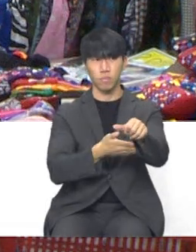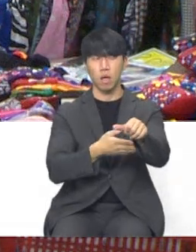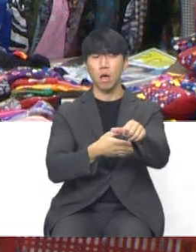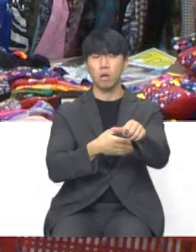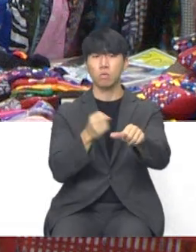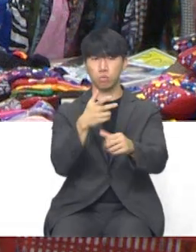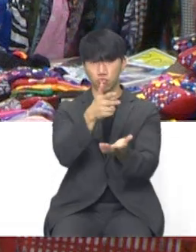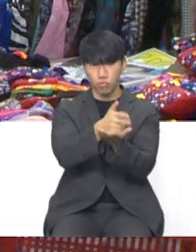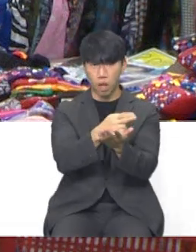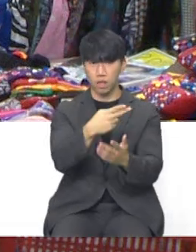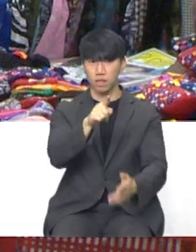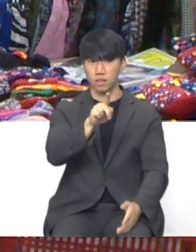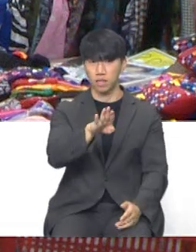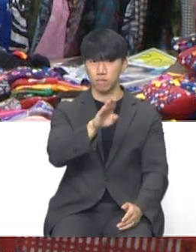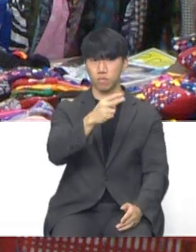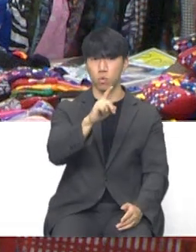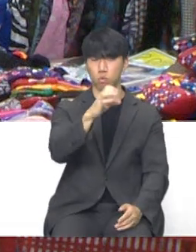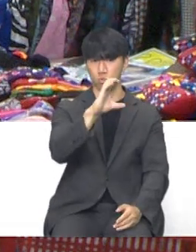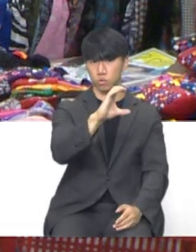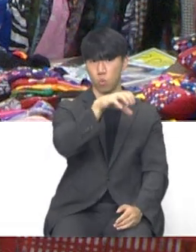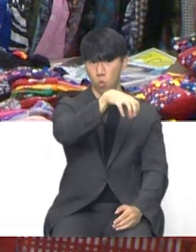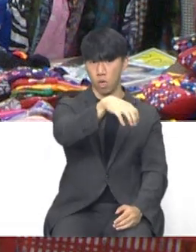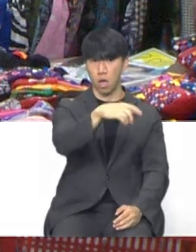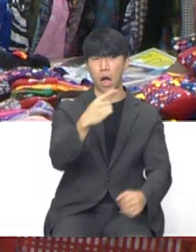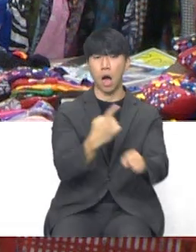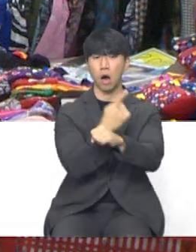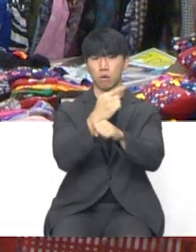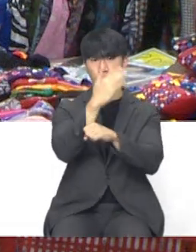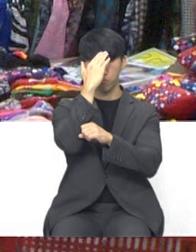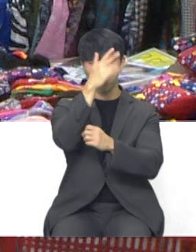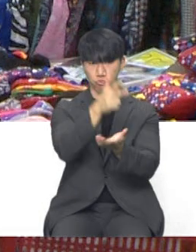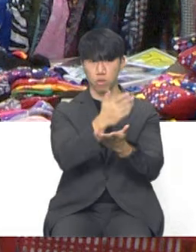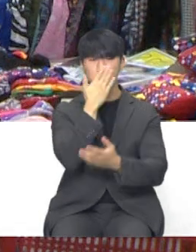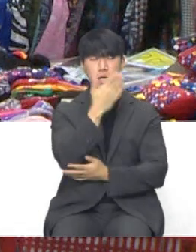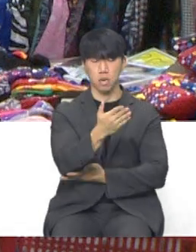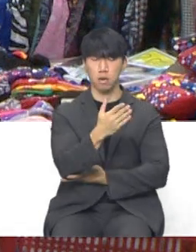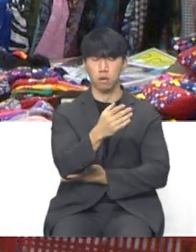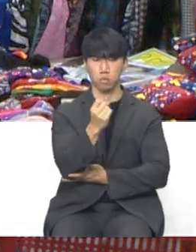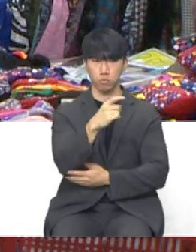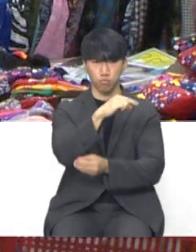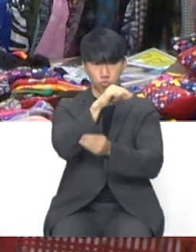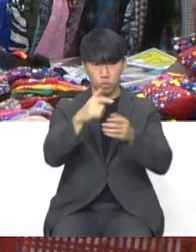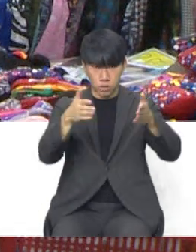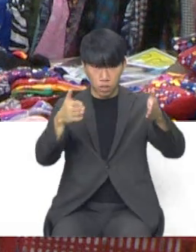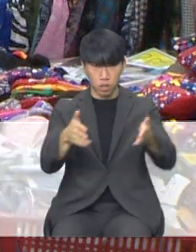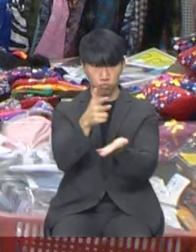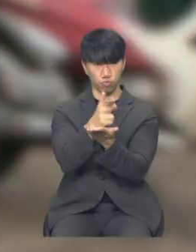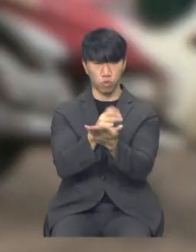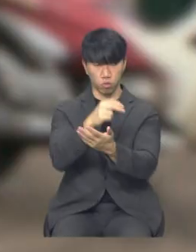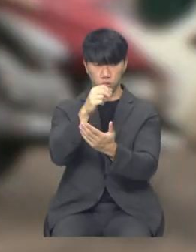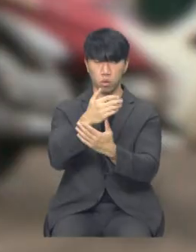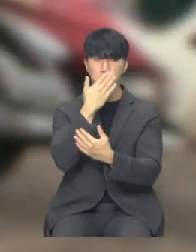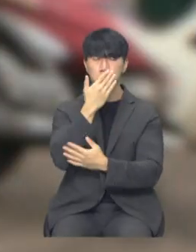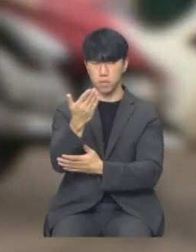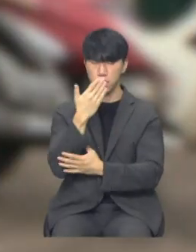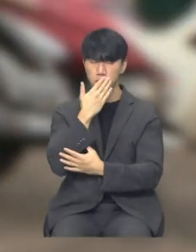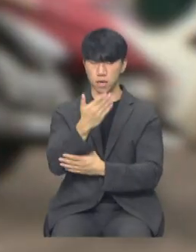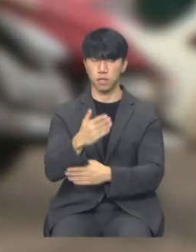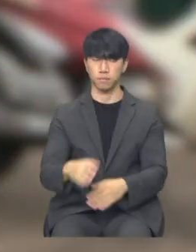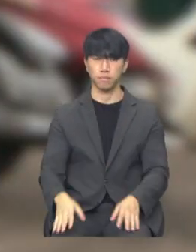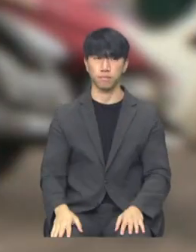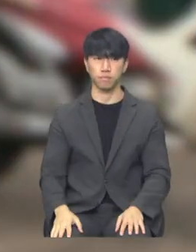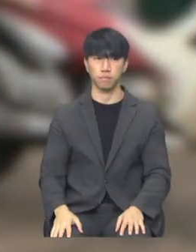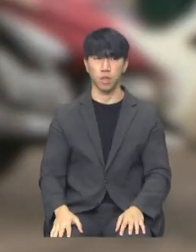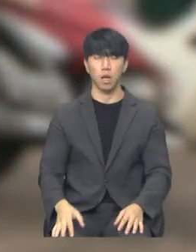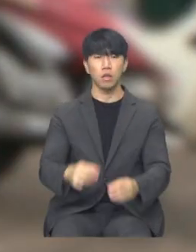답동성당 그 공영주차장이 1시간이 무료입니다. 그리고 또 명절 기간 동안에 주정차가 허용되니까. 한편 추석 명절을